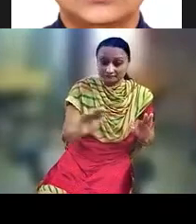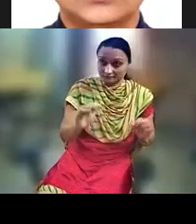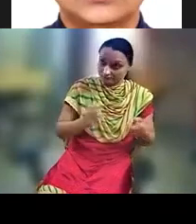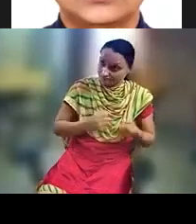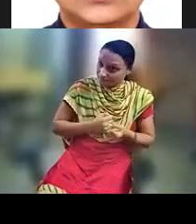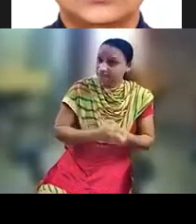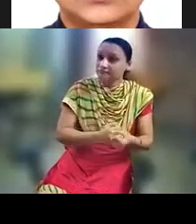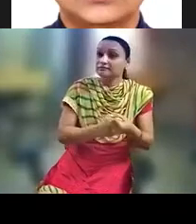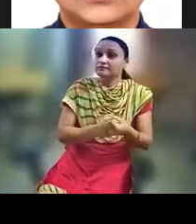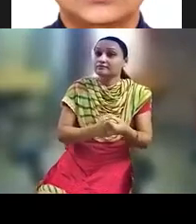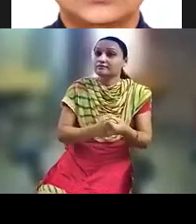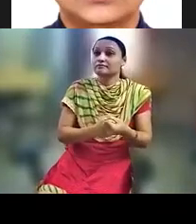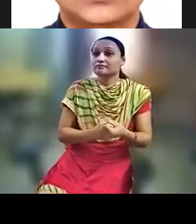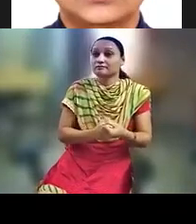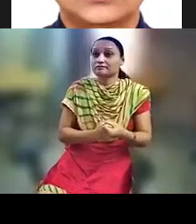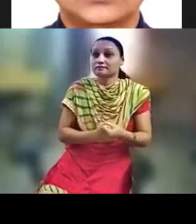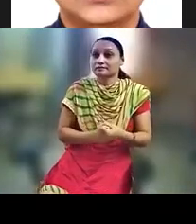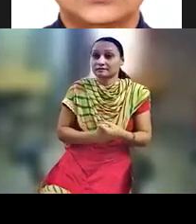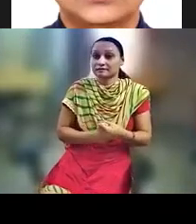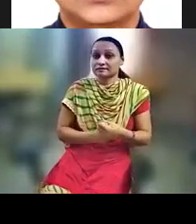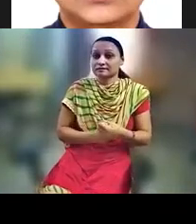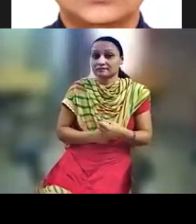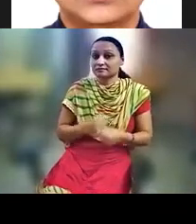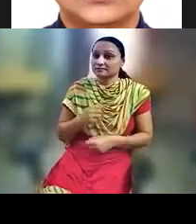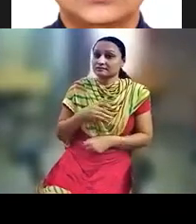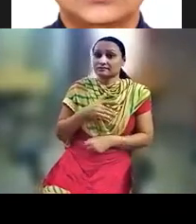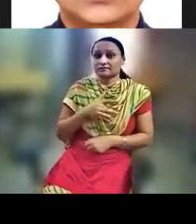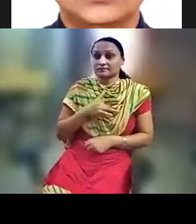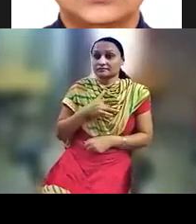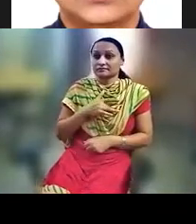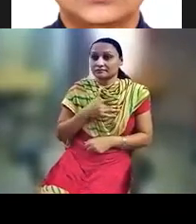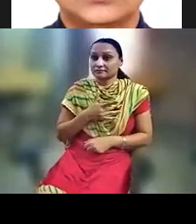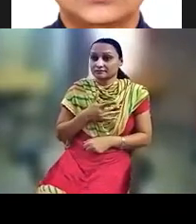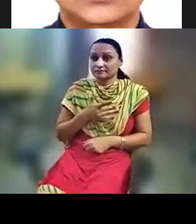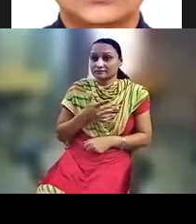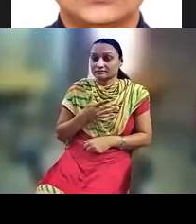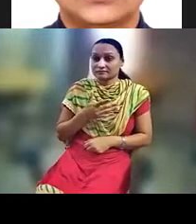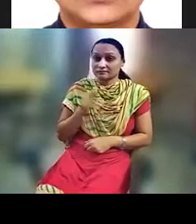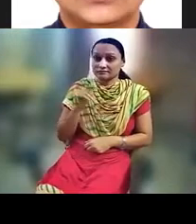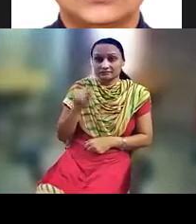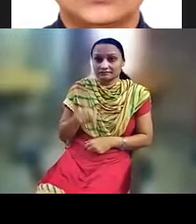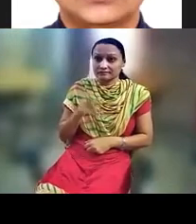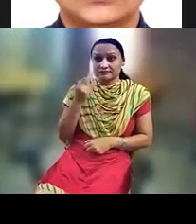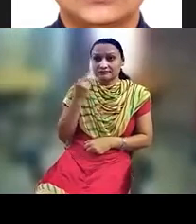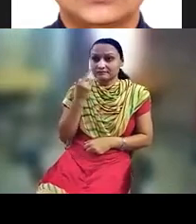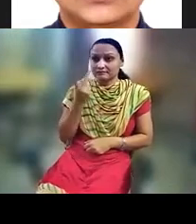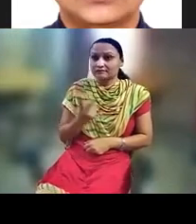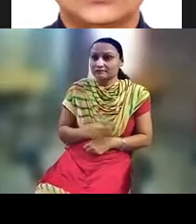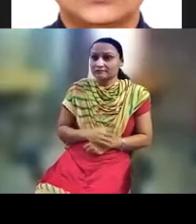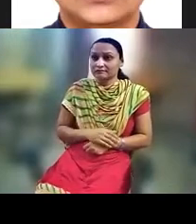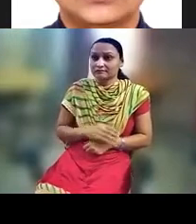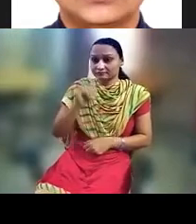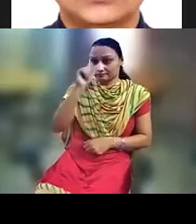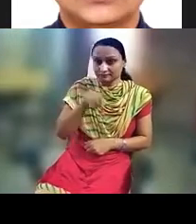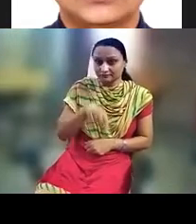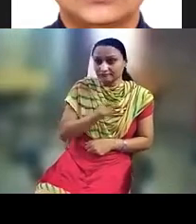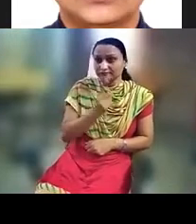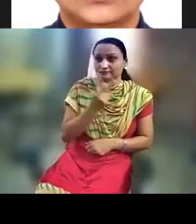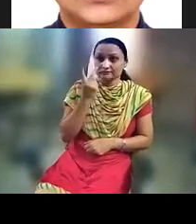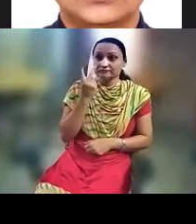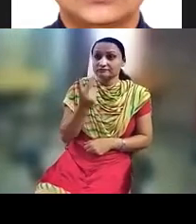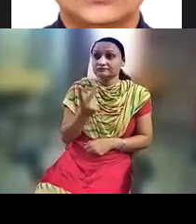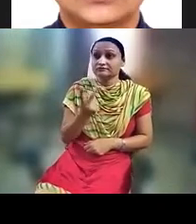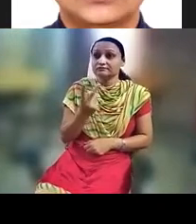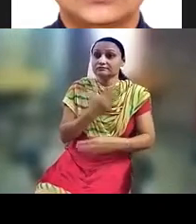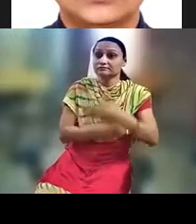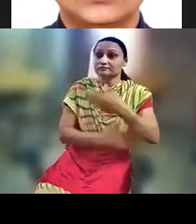अंदर हम रियलाइज हिज और हर एबिलिटीज, तो हम आजकल भारत में भी हम डिसेबल्ड की